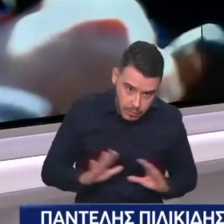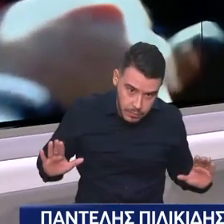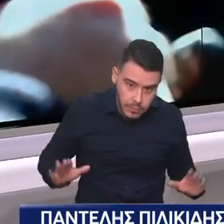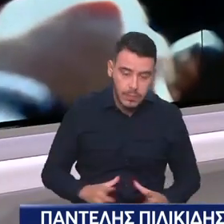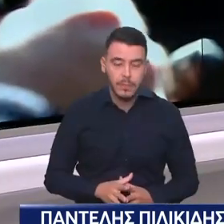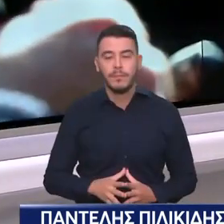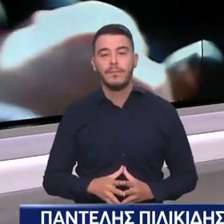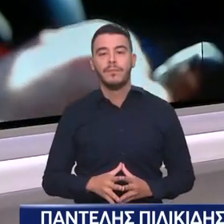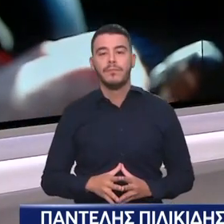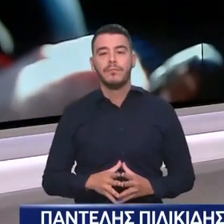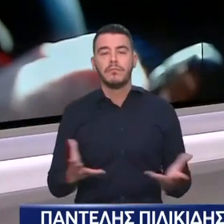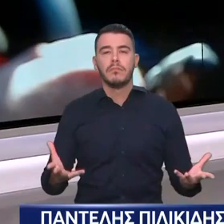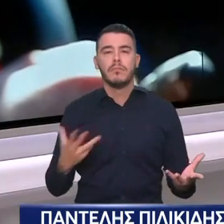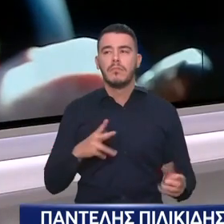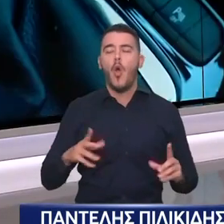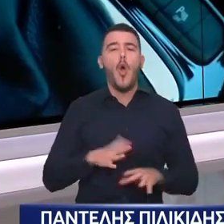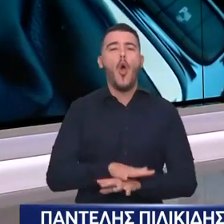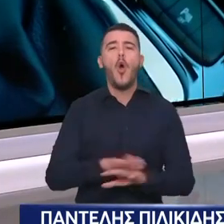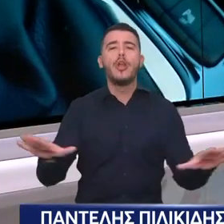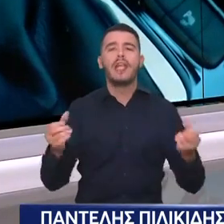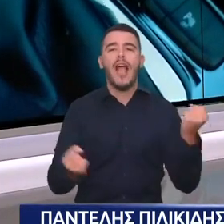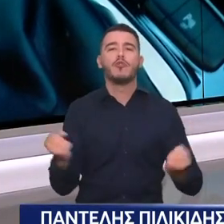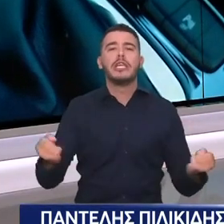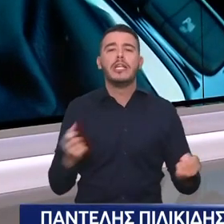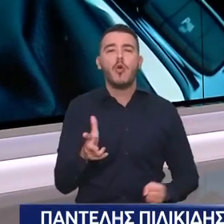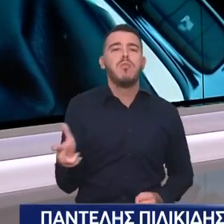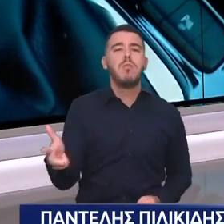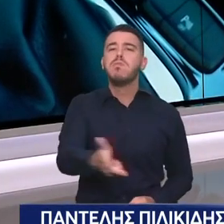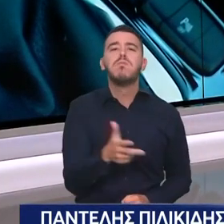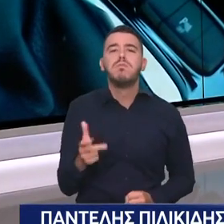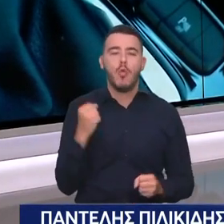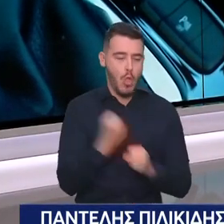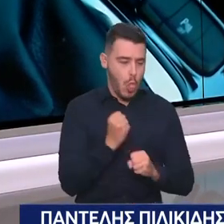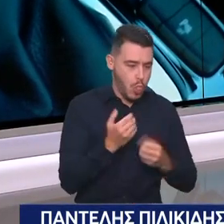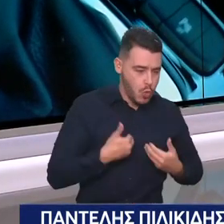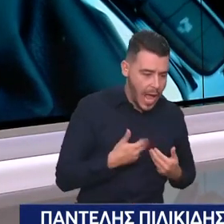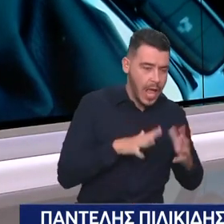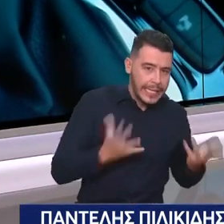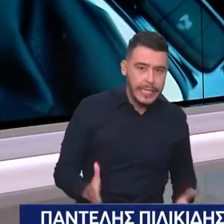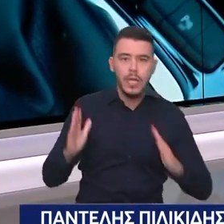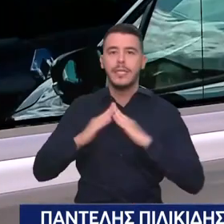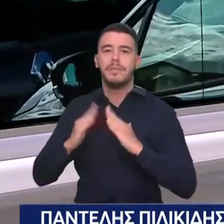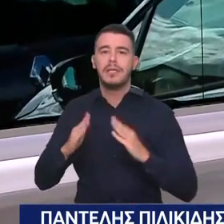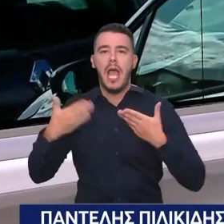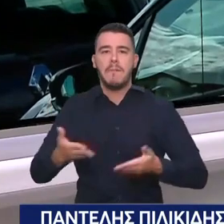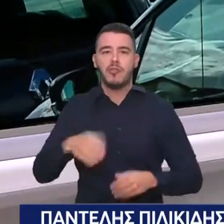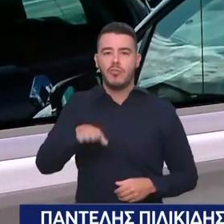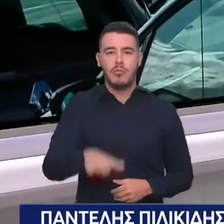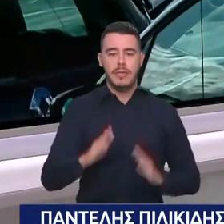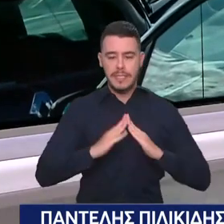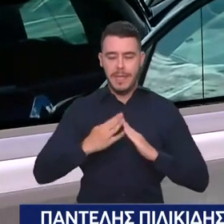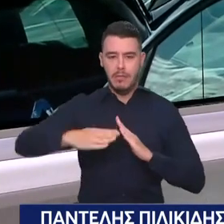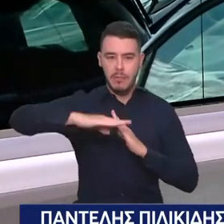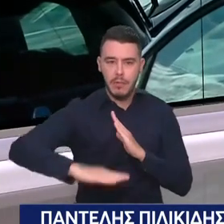ο κόσμος το αυτοκίνητό του το έχει παρκαρισμένο ή στο σπίτι του ή στη δουλειά του. Έτσι έκανα και εγώ, δεν έκανα κάτι άλλο. Στη δουλειά μου το είχα το